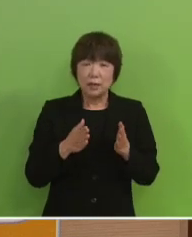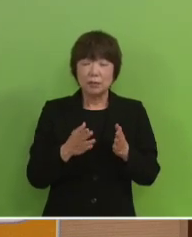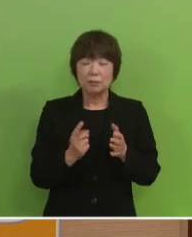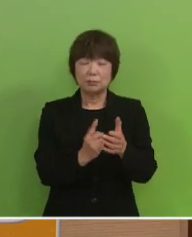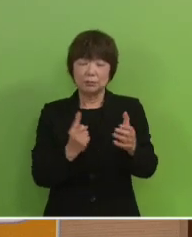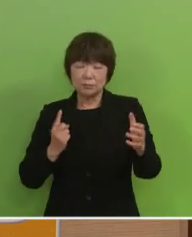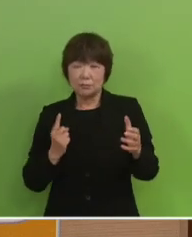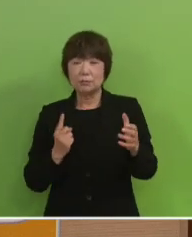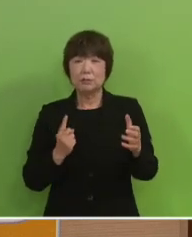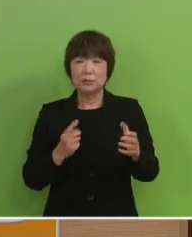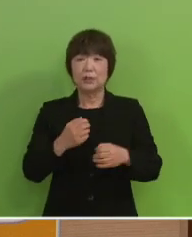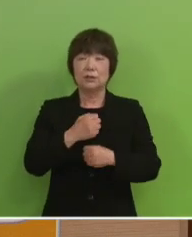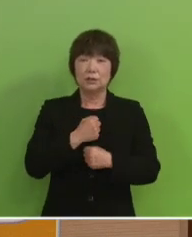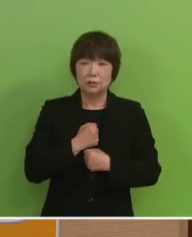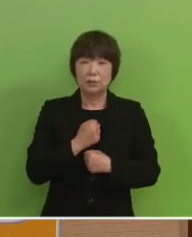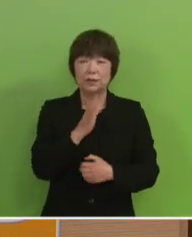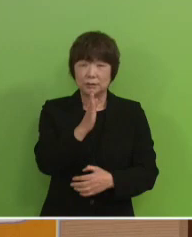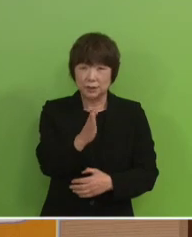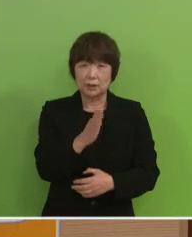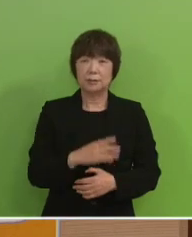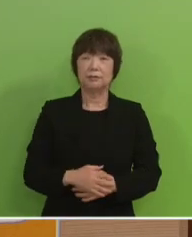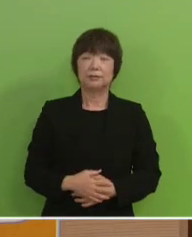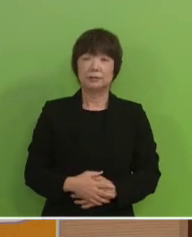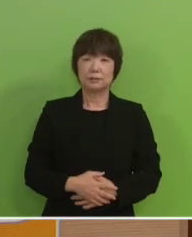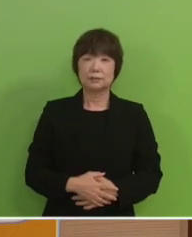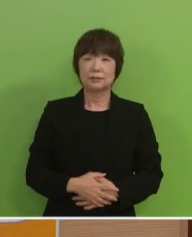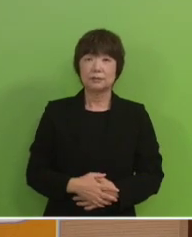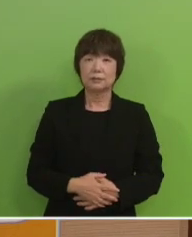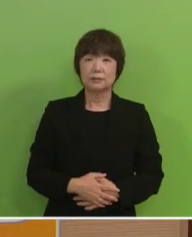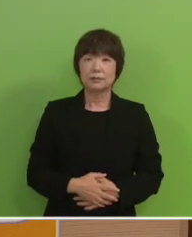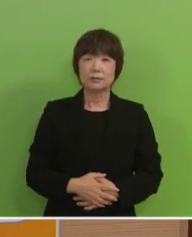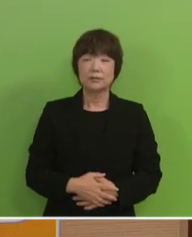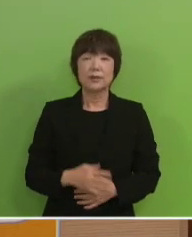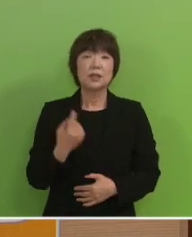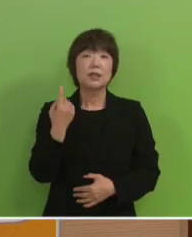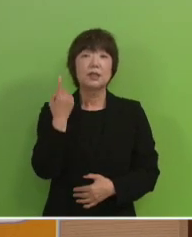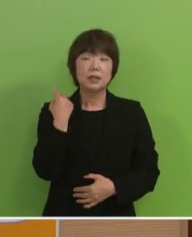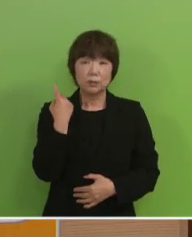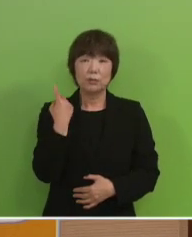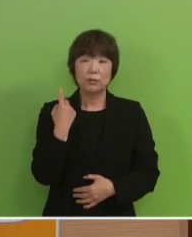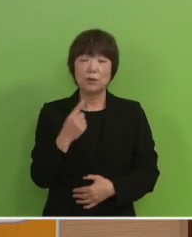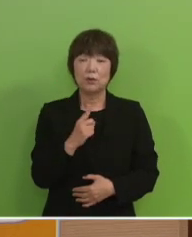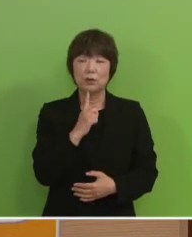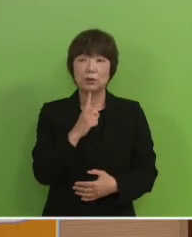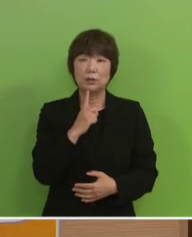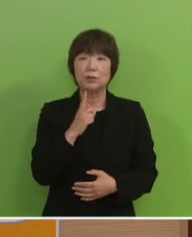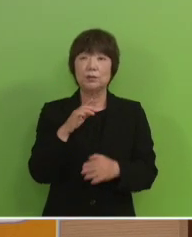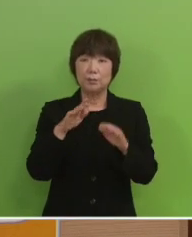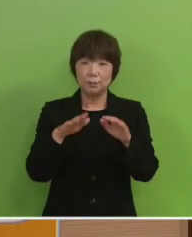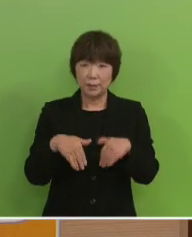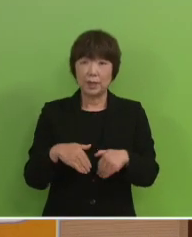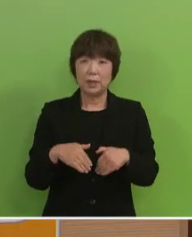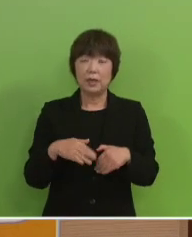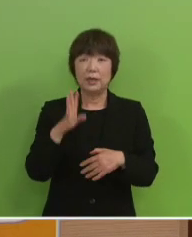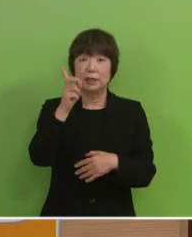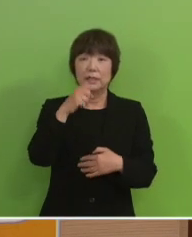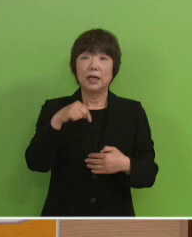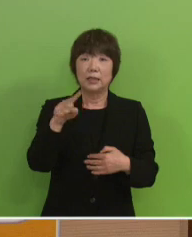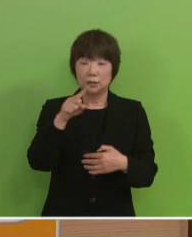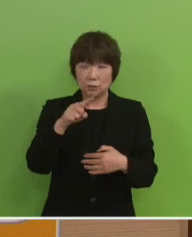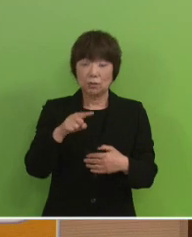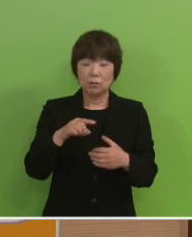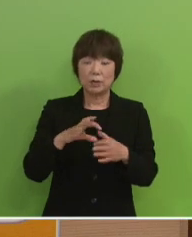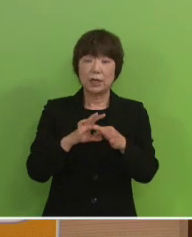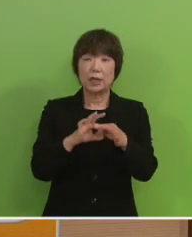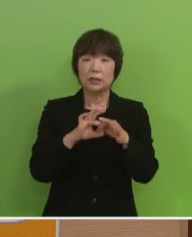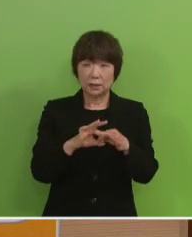気をつけて頂けくださいなお昨日もお伝えしましたがへ権の関係で